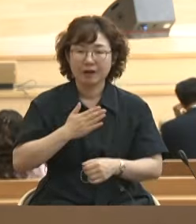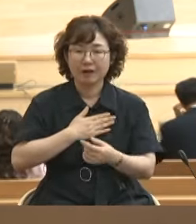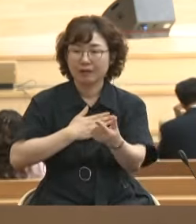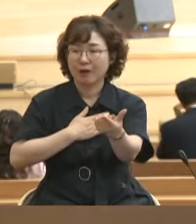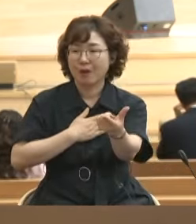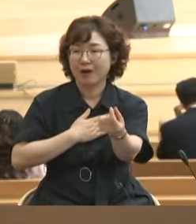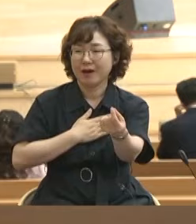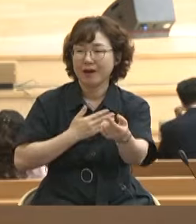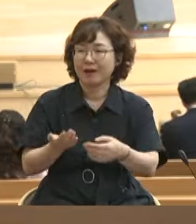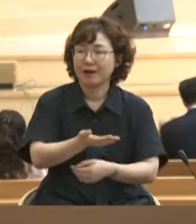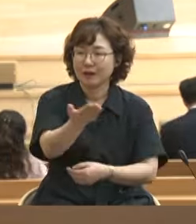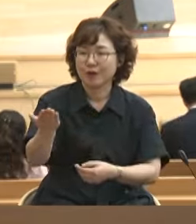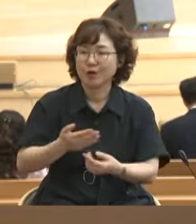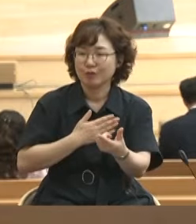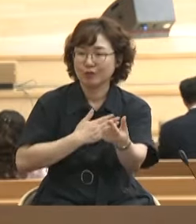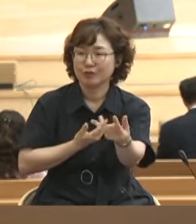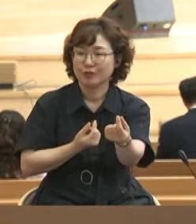여러분이.